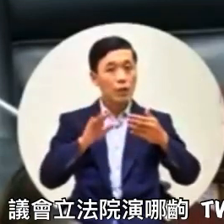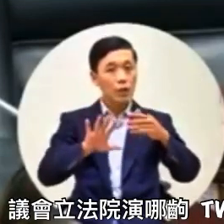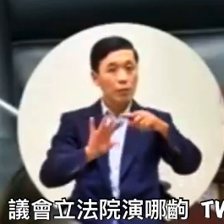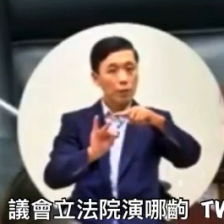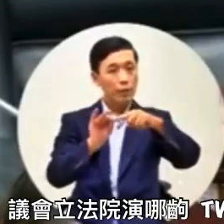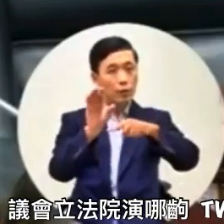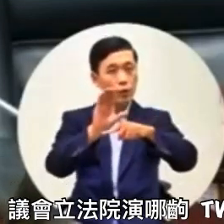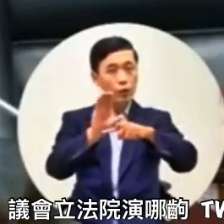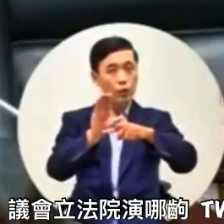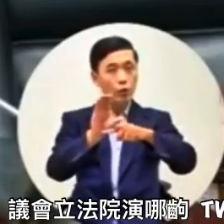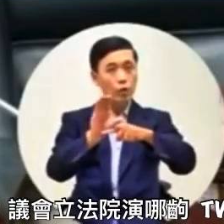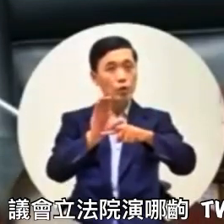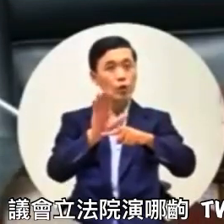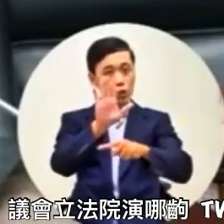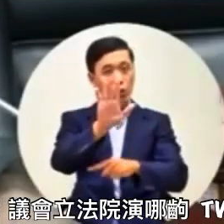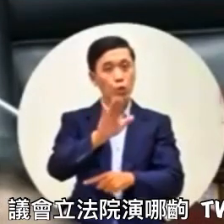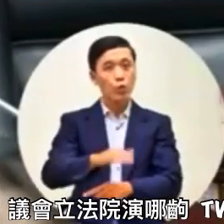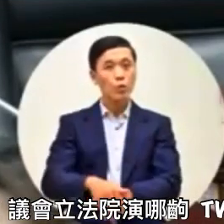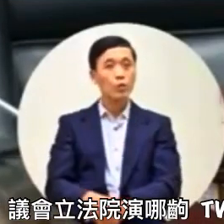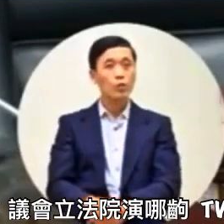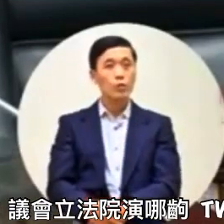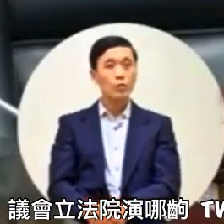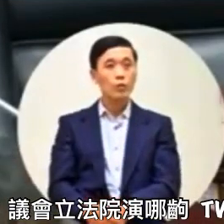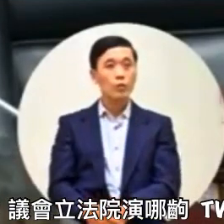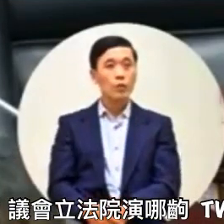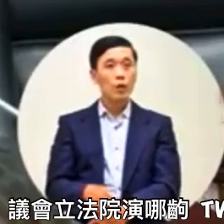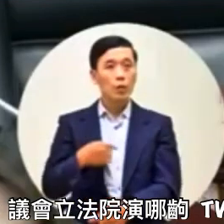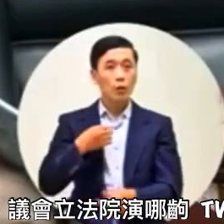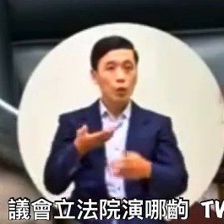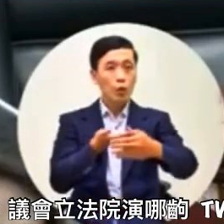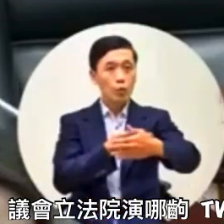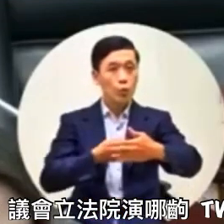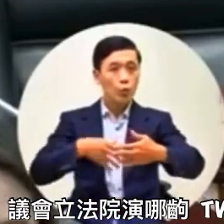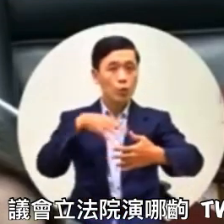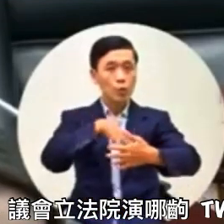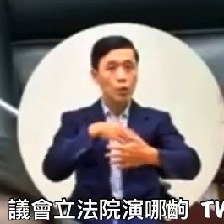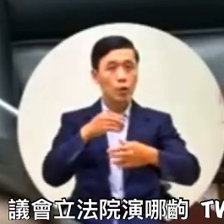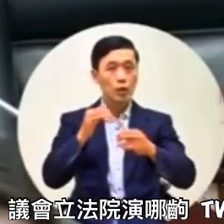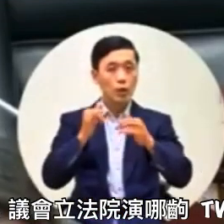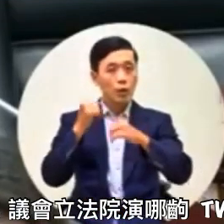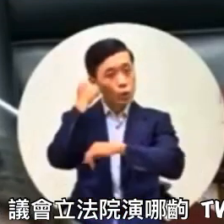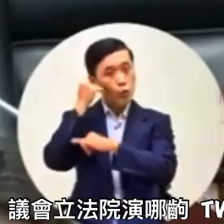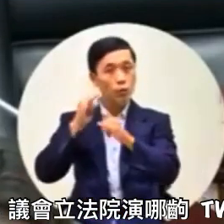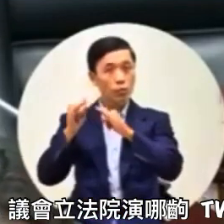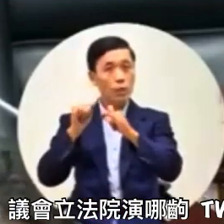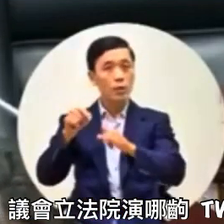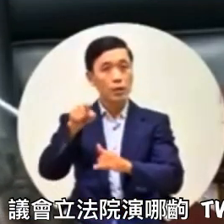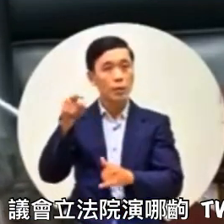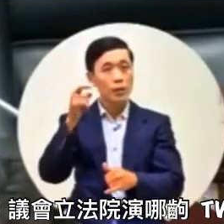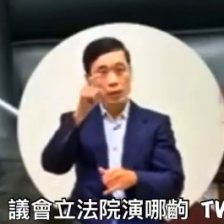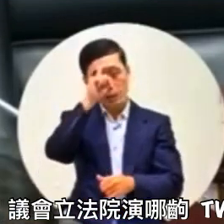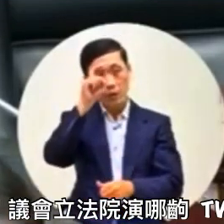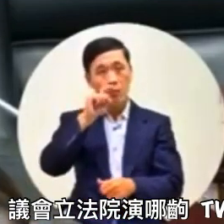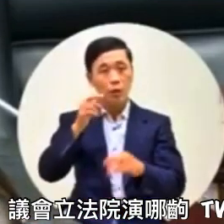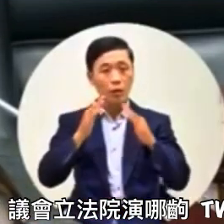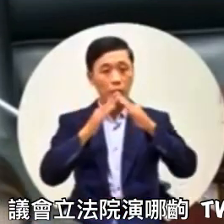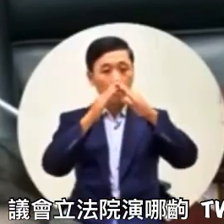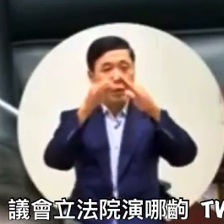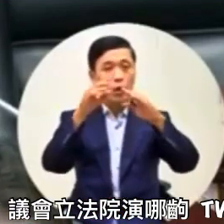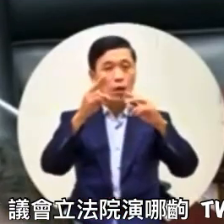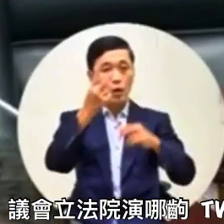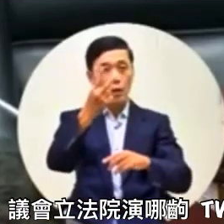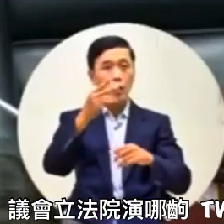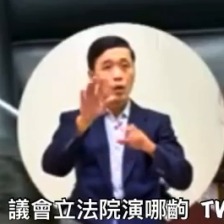经有人在使用了，所以我们湖内的乡亲就希望说，既然我们二楼还有空间，二楼还有大